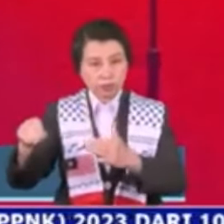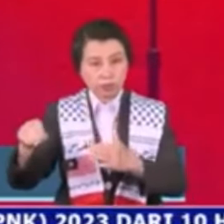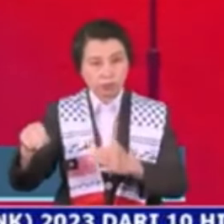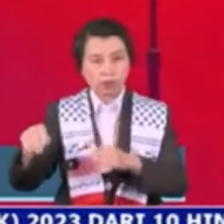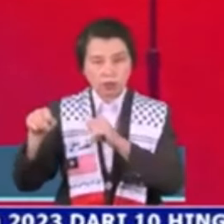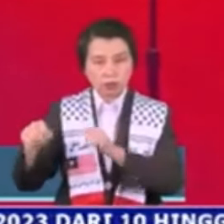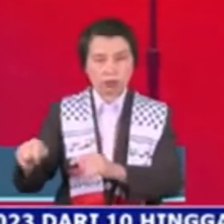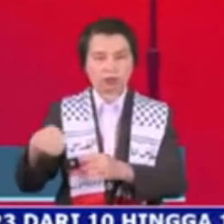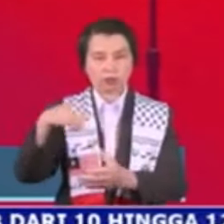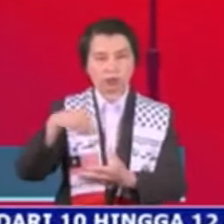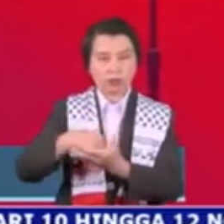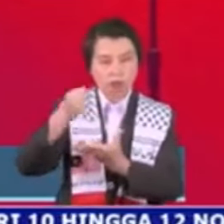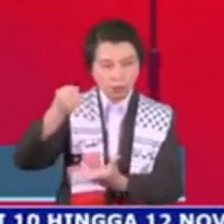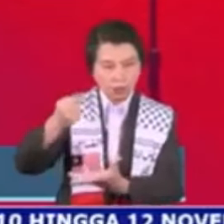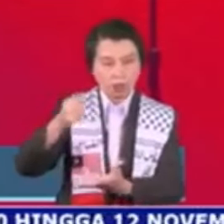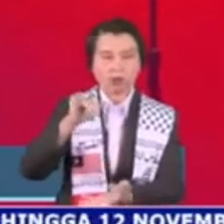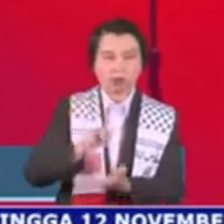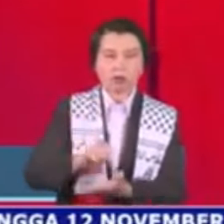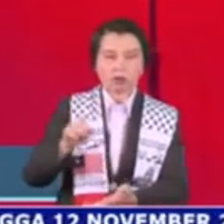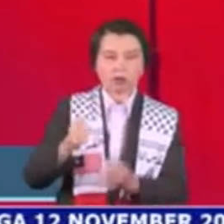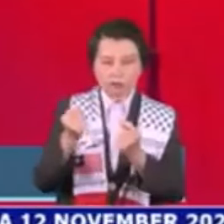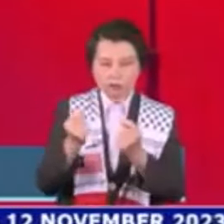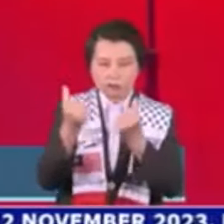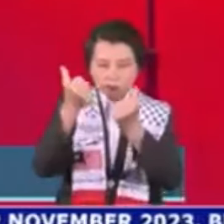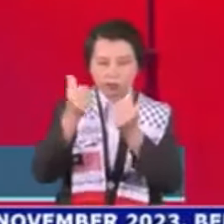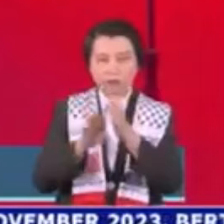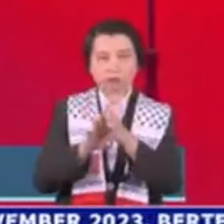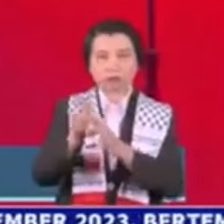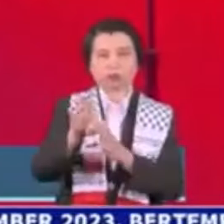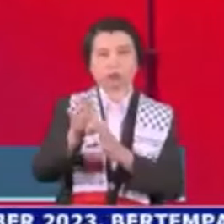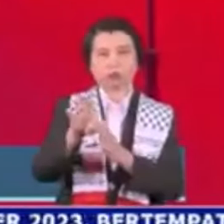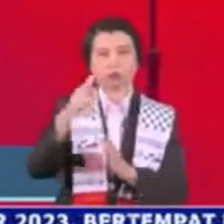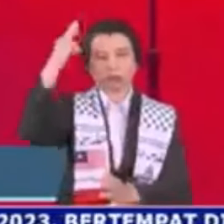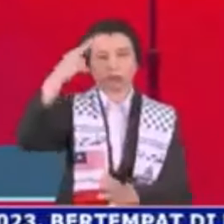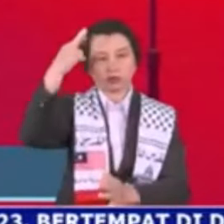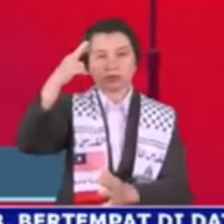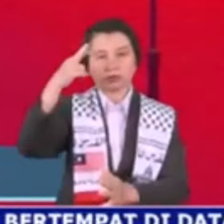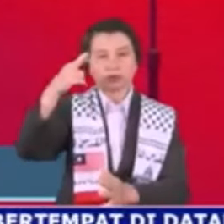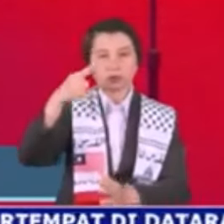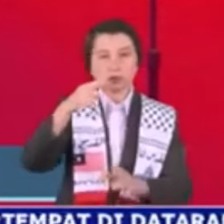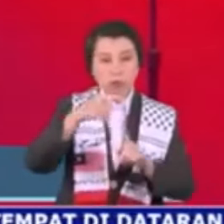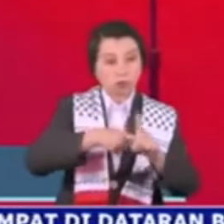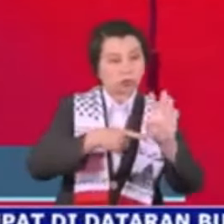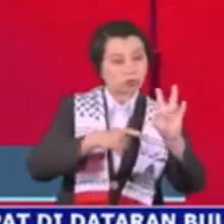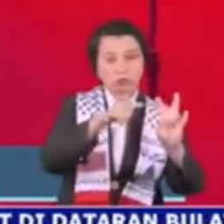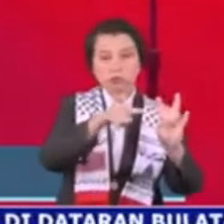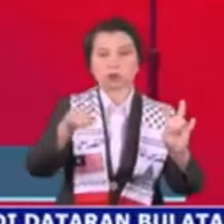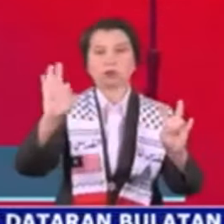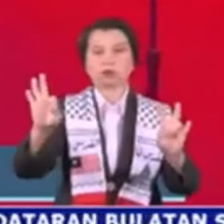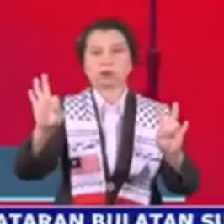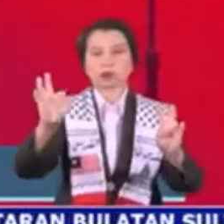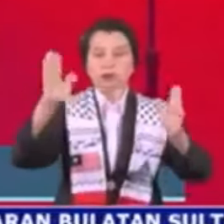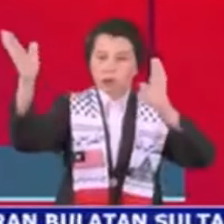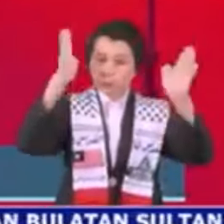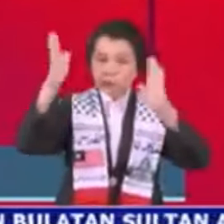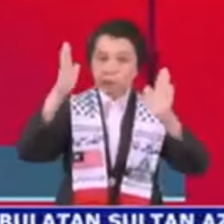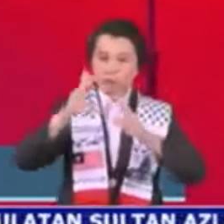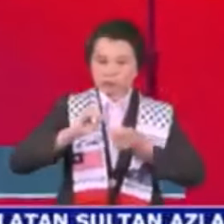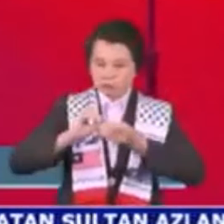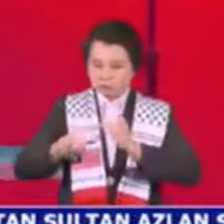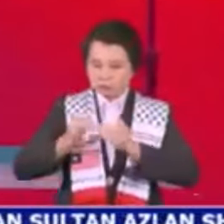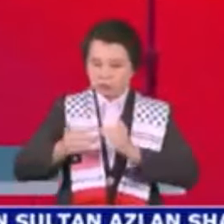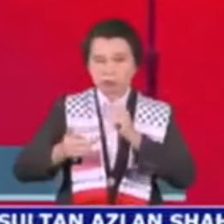the fastest growing sectors. Now, the Malaysia